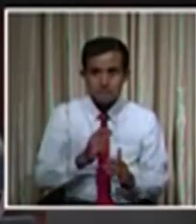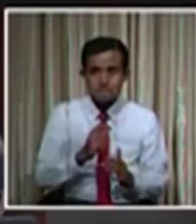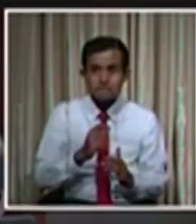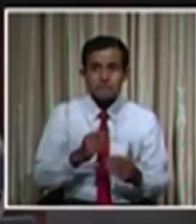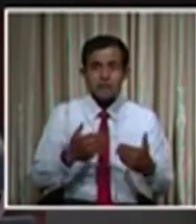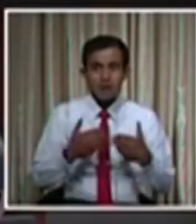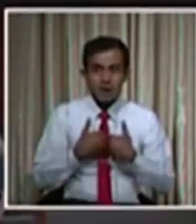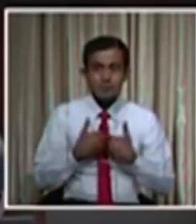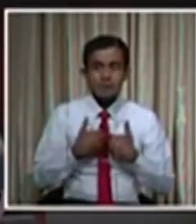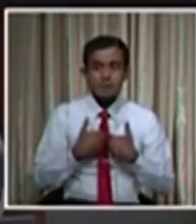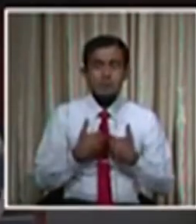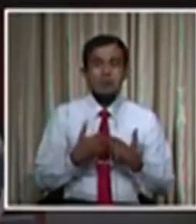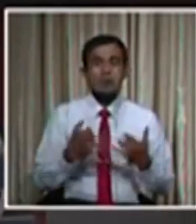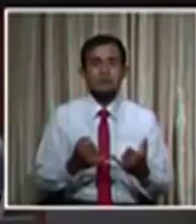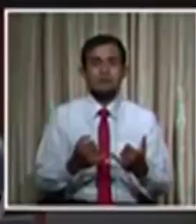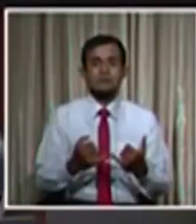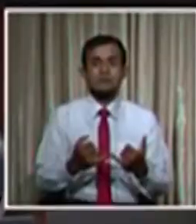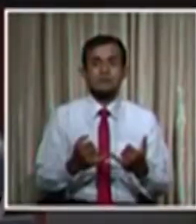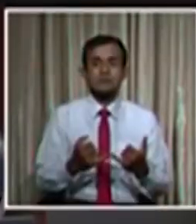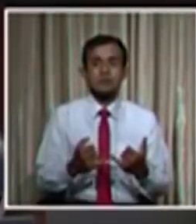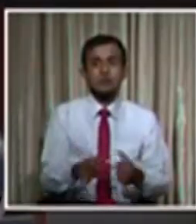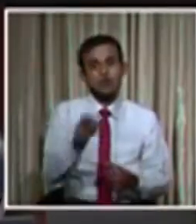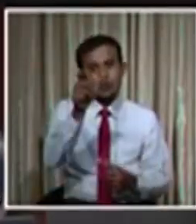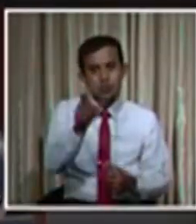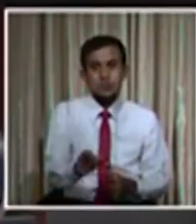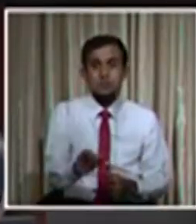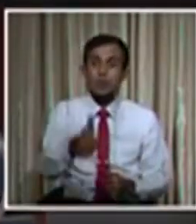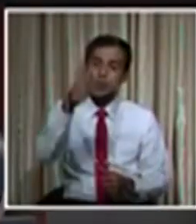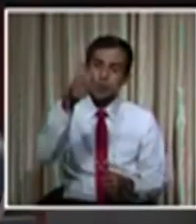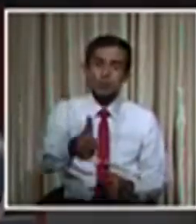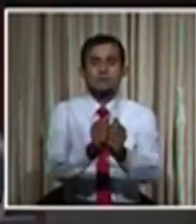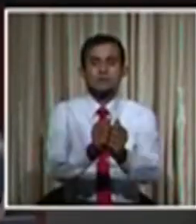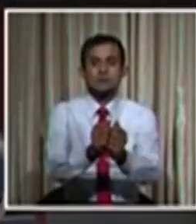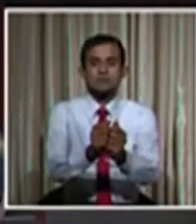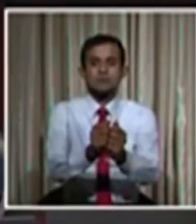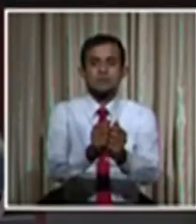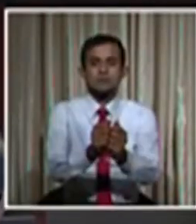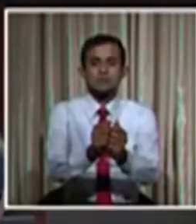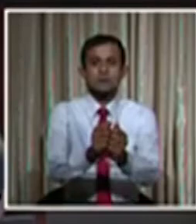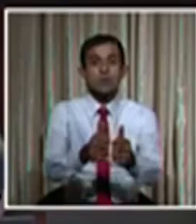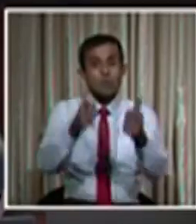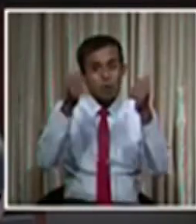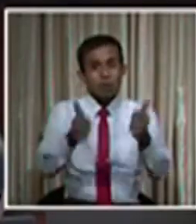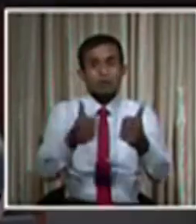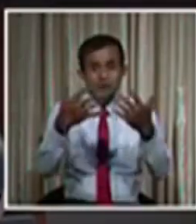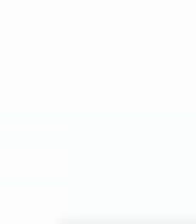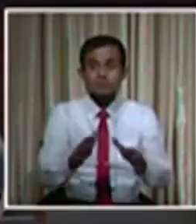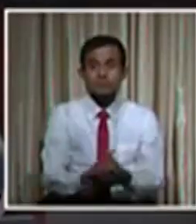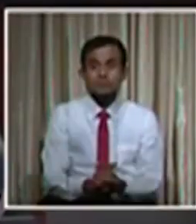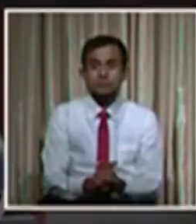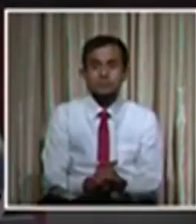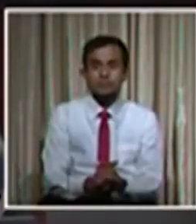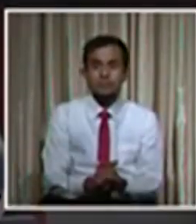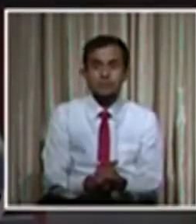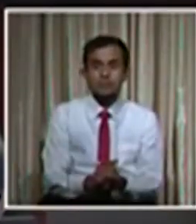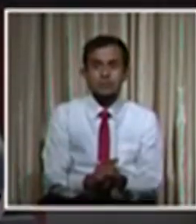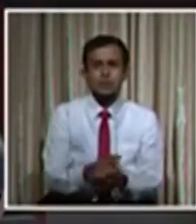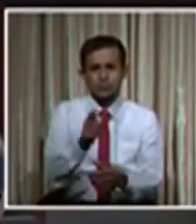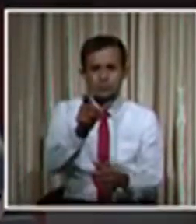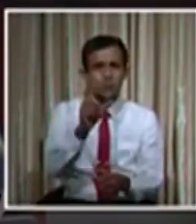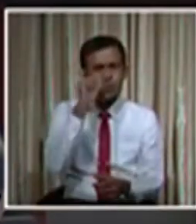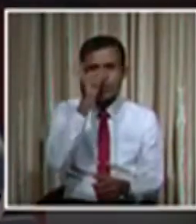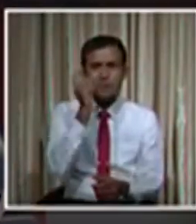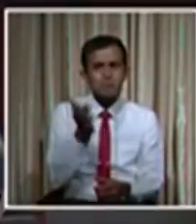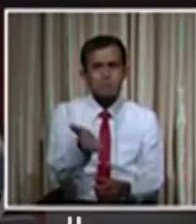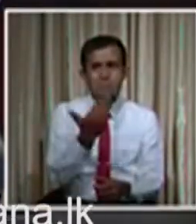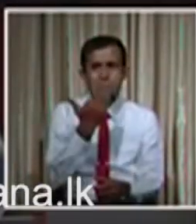අපි තමයි නරකටම කරලා තියෙන්නේ. ඔබතුමන්ලා තමයි හොඳටම කරලා තියෙන්නේ. දැන් හොඳටම කරපු නිසා තමයි අර අර ඔබතුමා පොඩ හොයලා